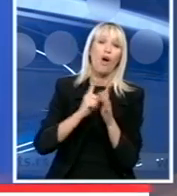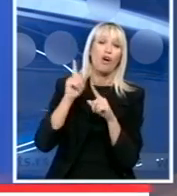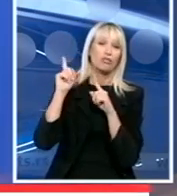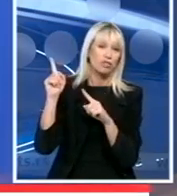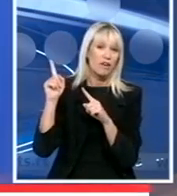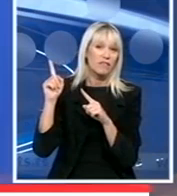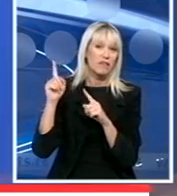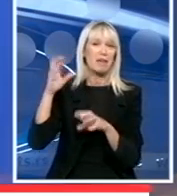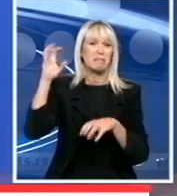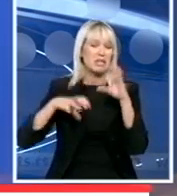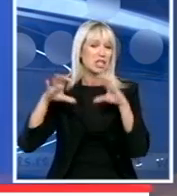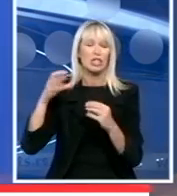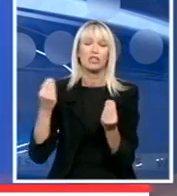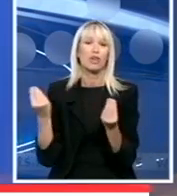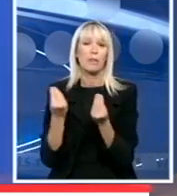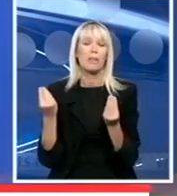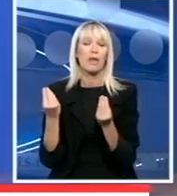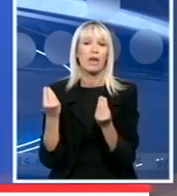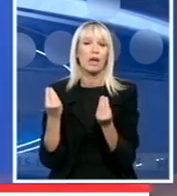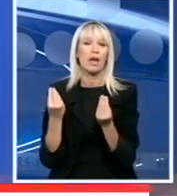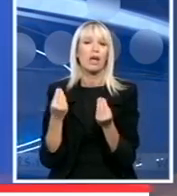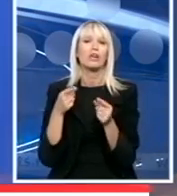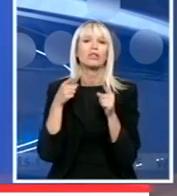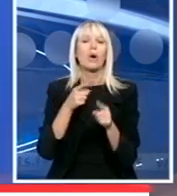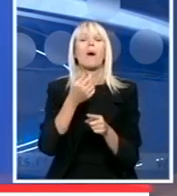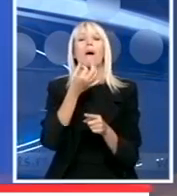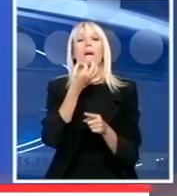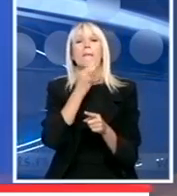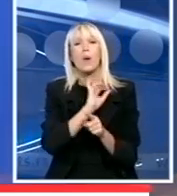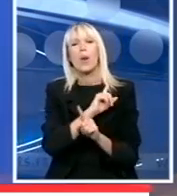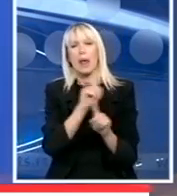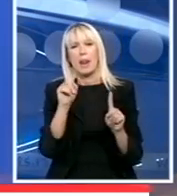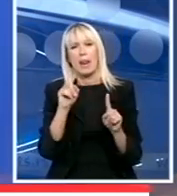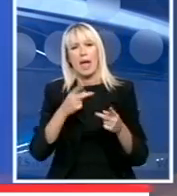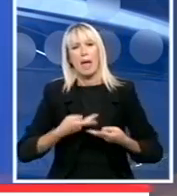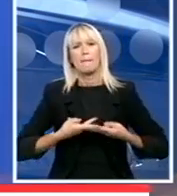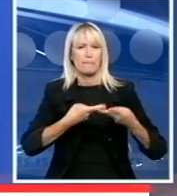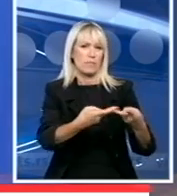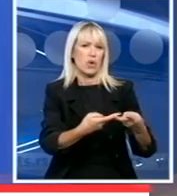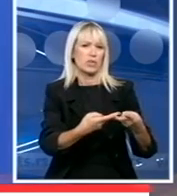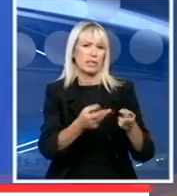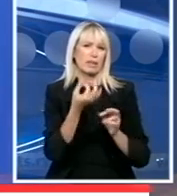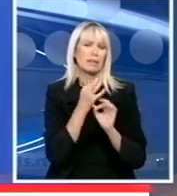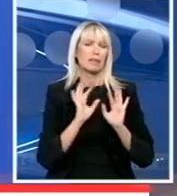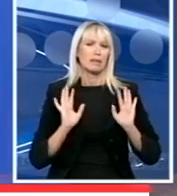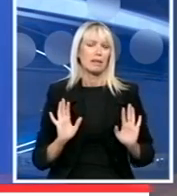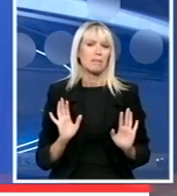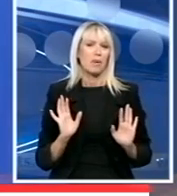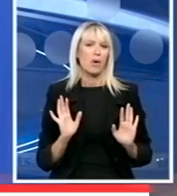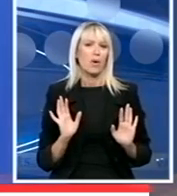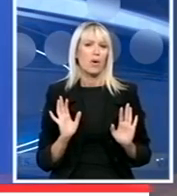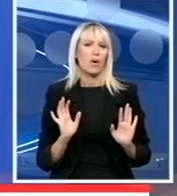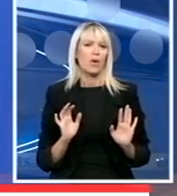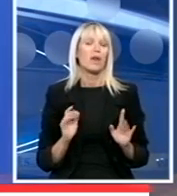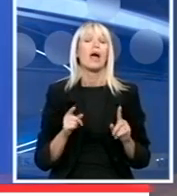jest kiša je u tom, tada je bolje ne obavljati posetu i to je